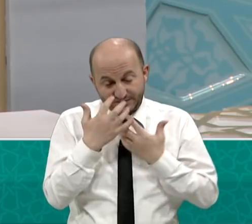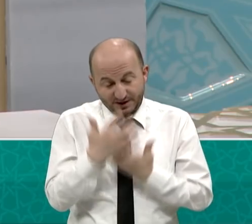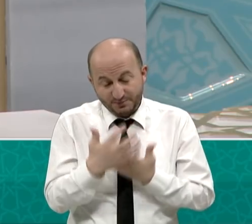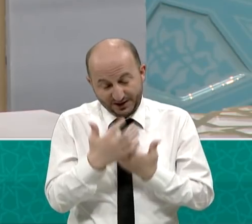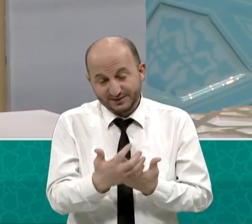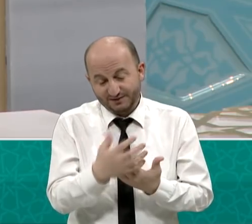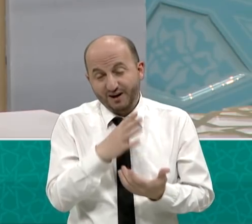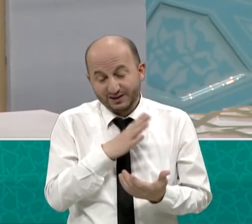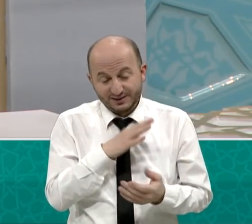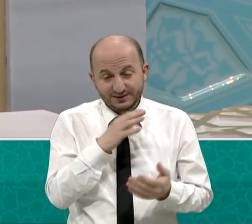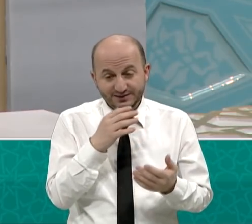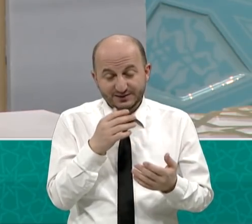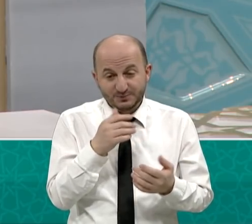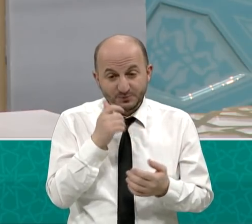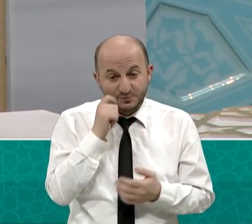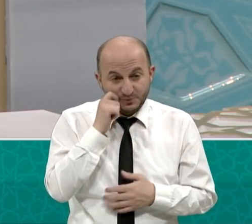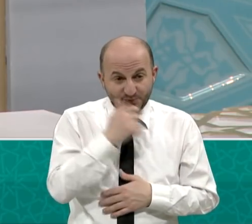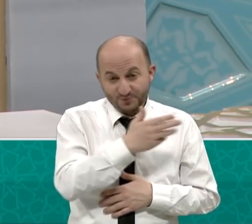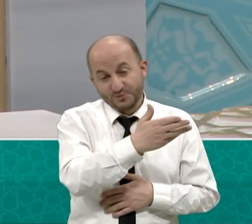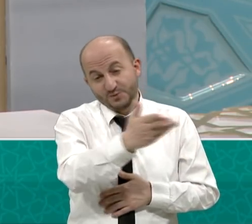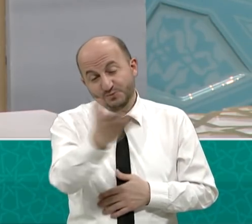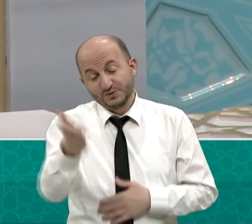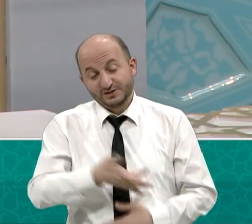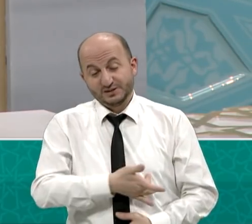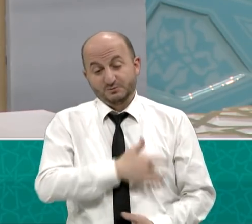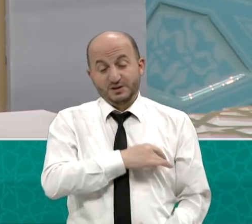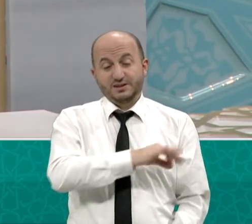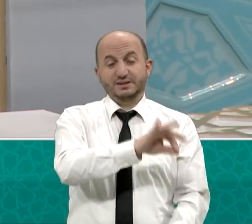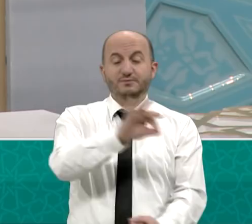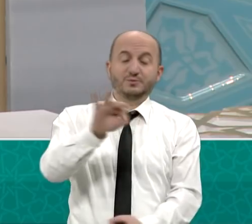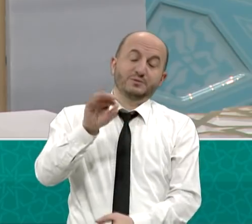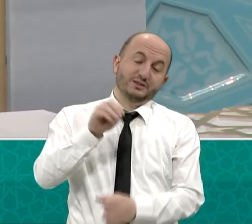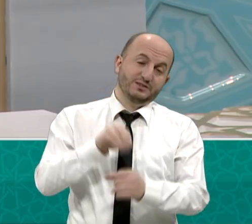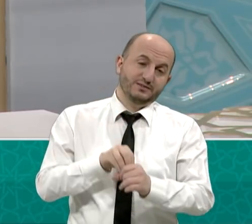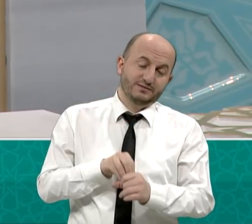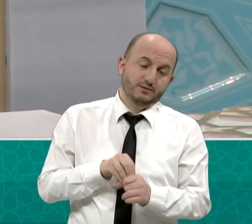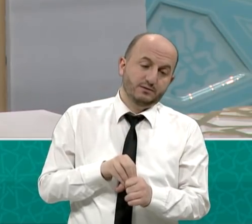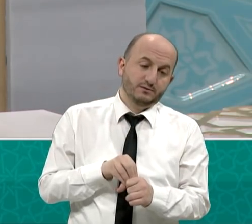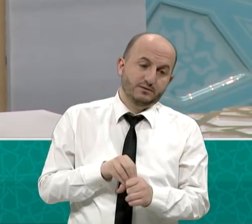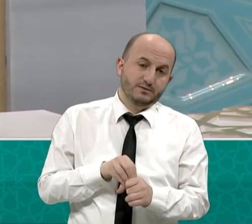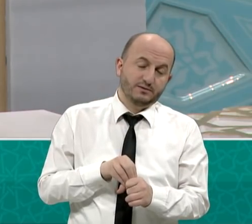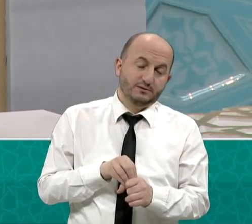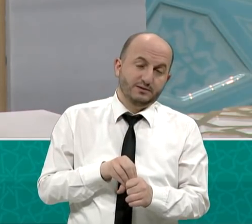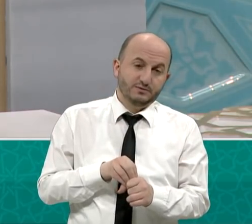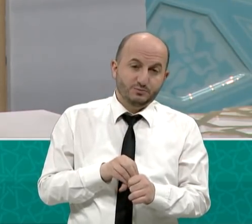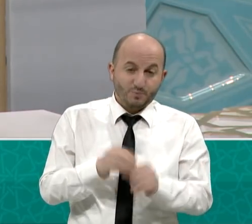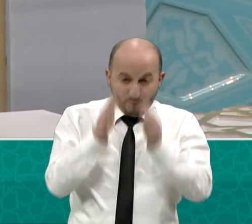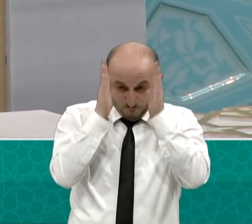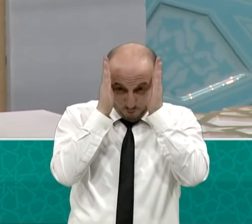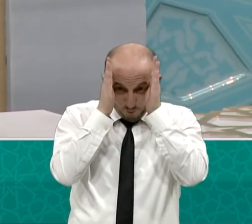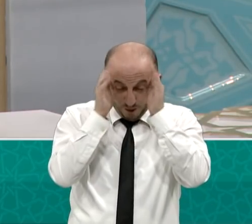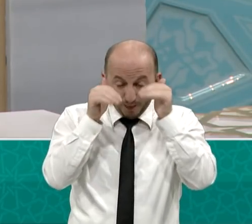bir rahmettir lil müminin, tabii ki iman eden müminlerin. Ona ön yargılı bakmayarak